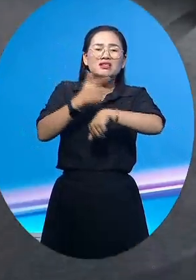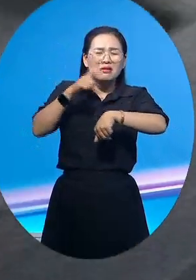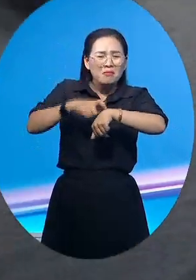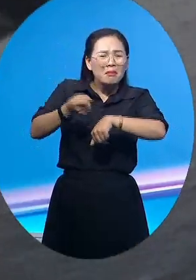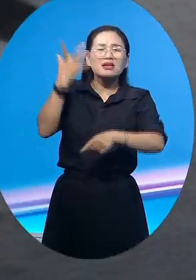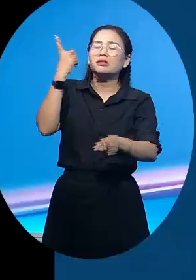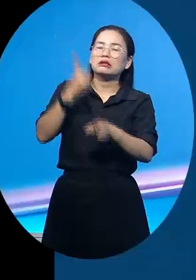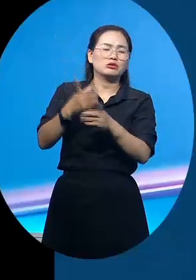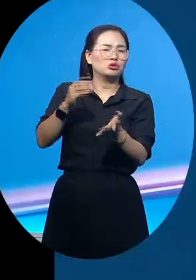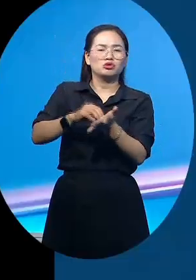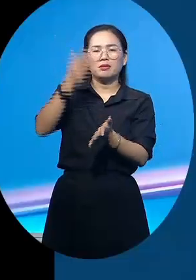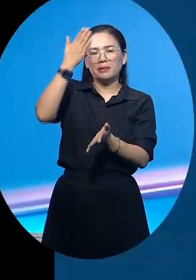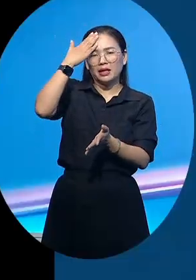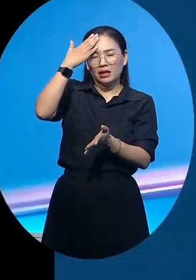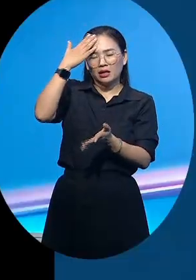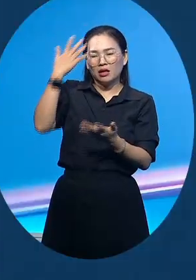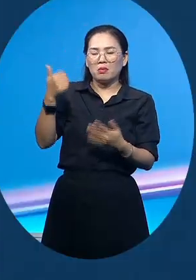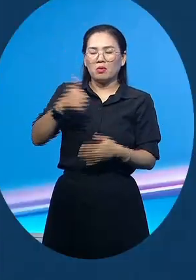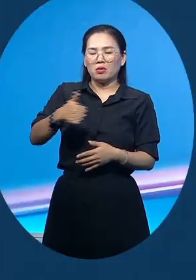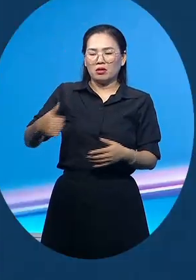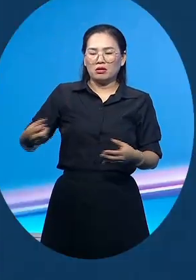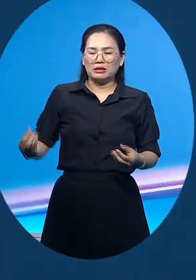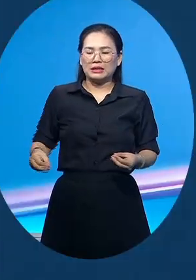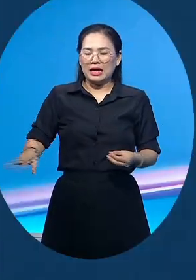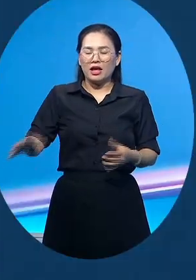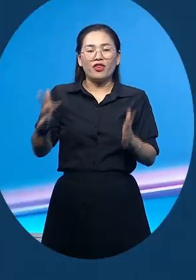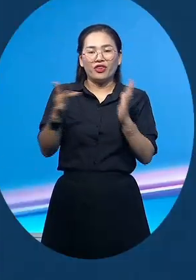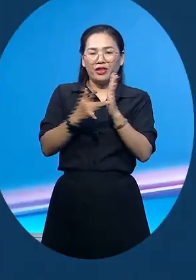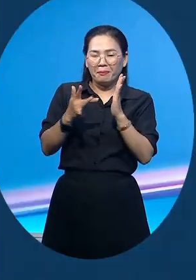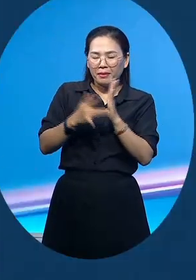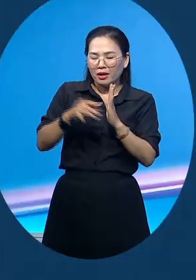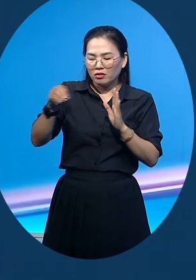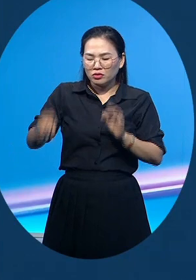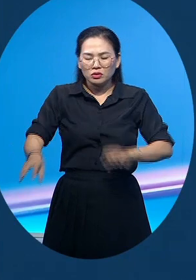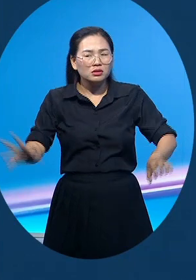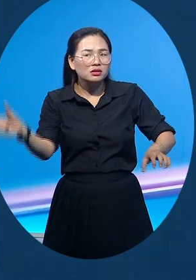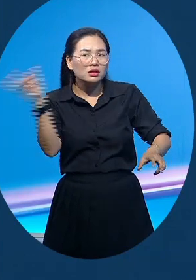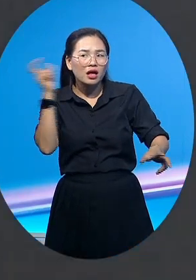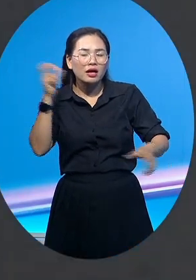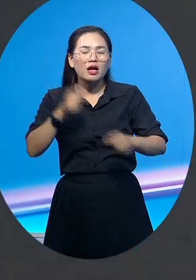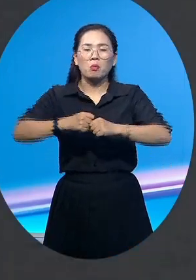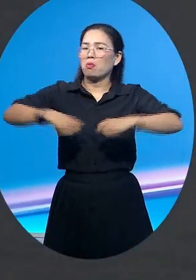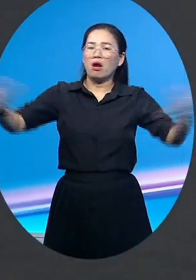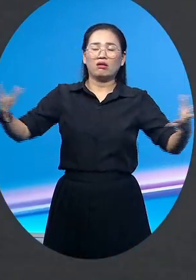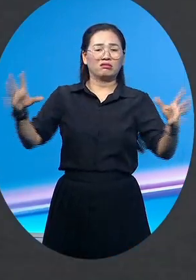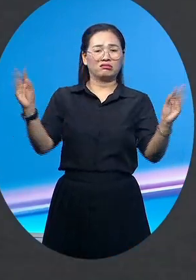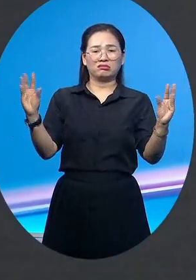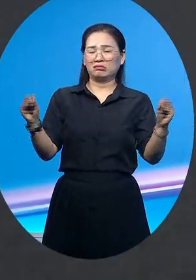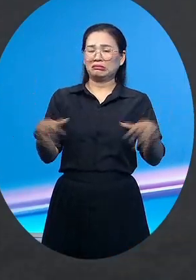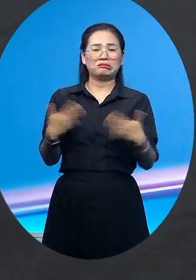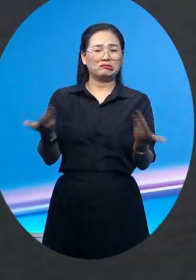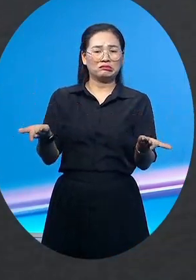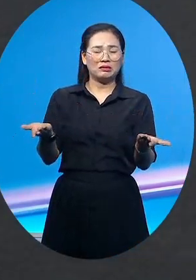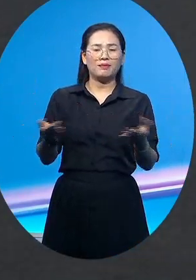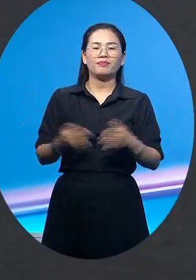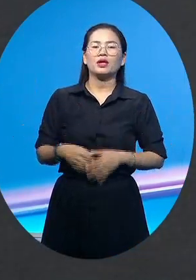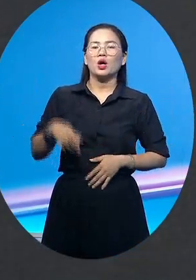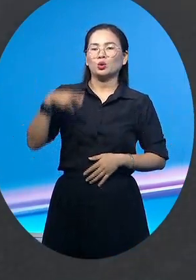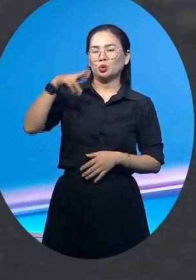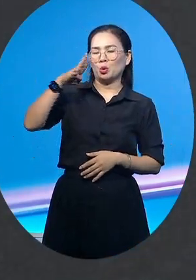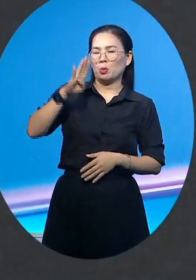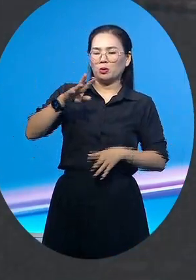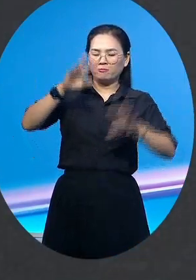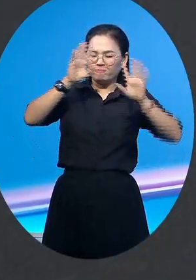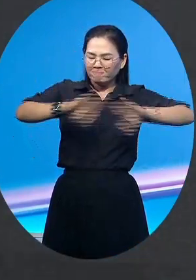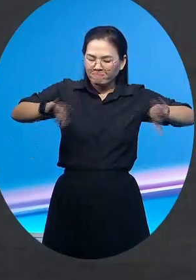đã đặt các phao Thuỷ âm dưới nước hơn 3 ngày ở khu vực này mà không phát hiện bất kỳ tiếng động lớn nào với chức Mỹ cho biết các robot sẽ tiếp tục